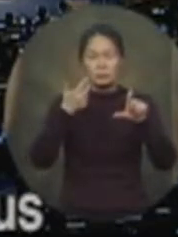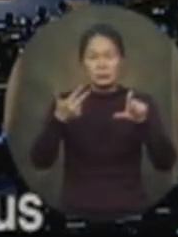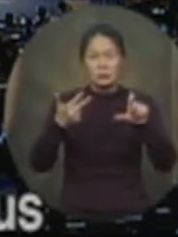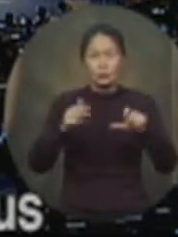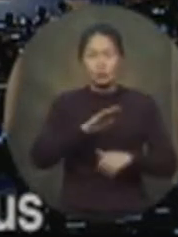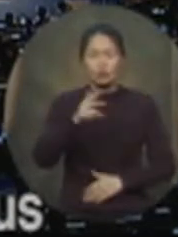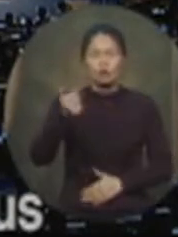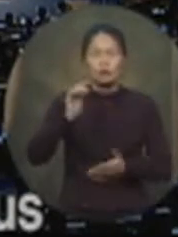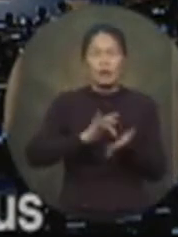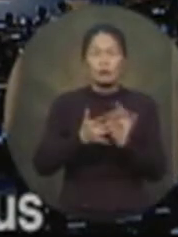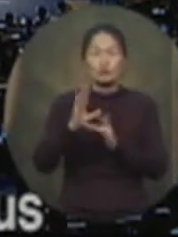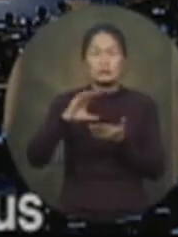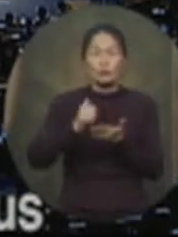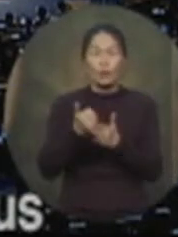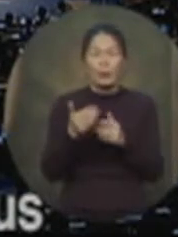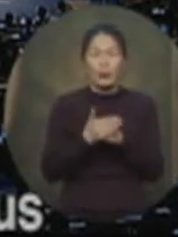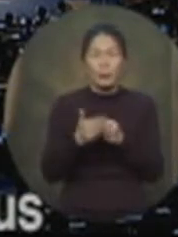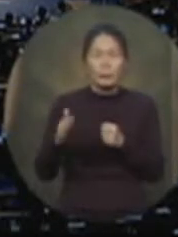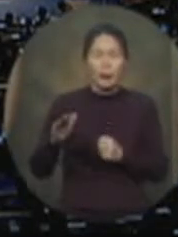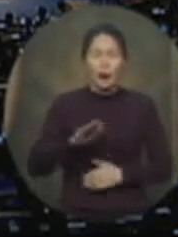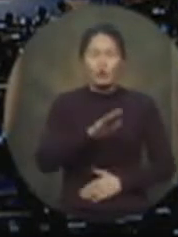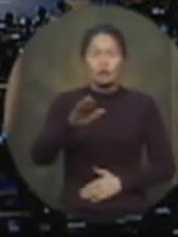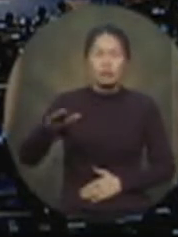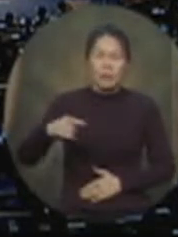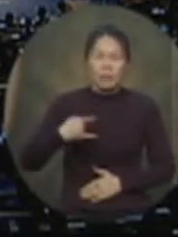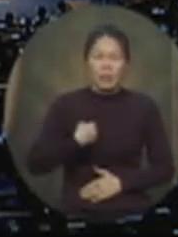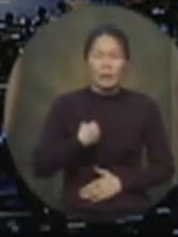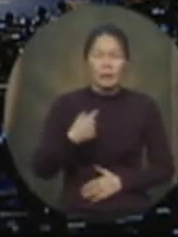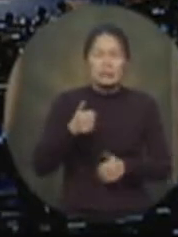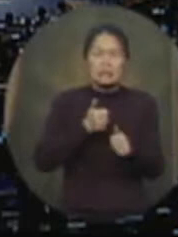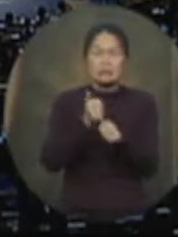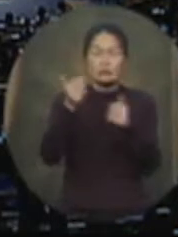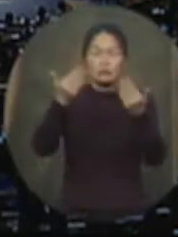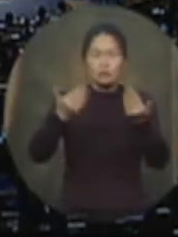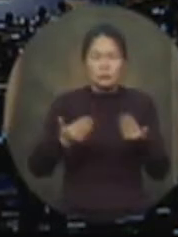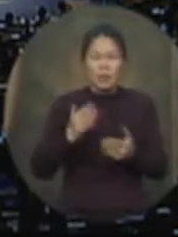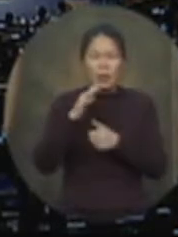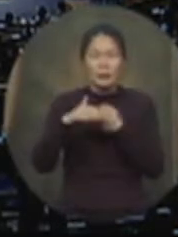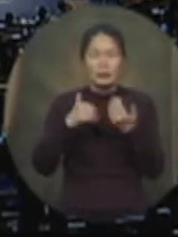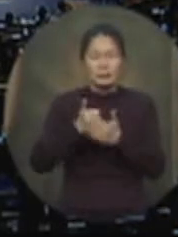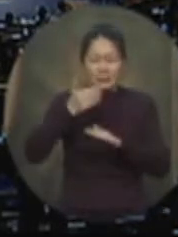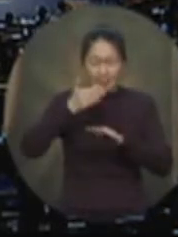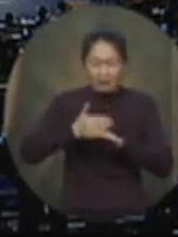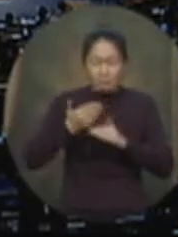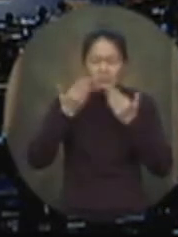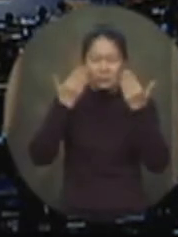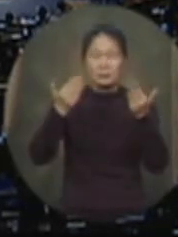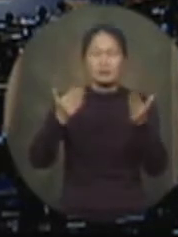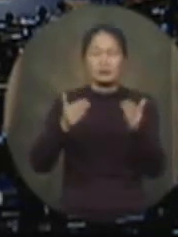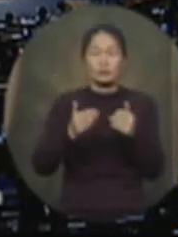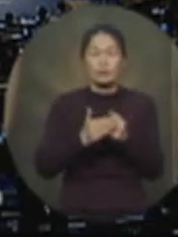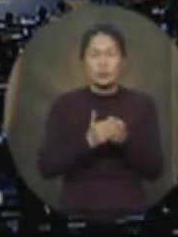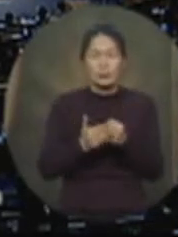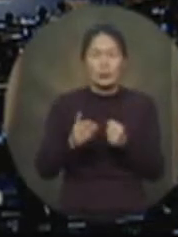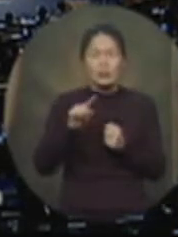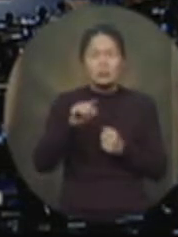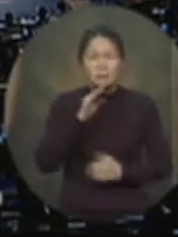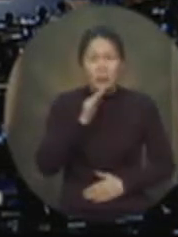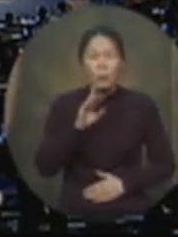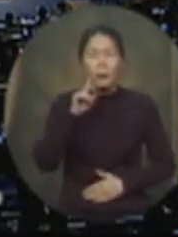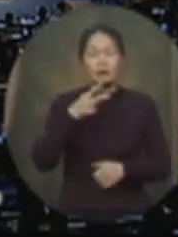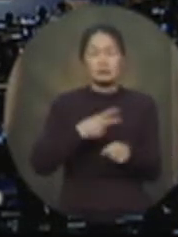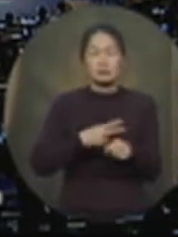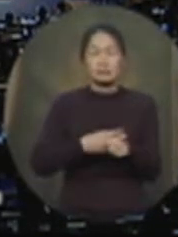주 예수 그리스도로 말미암아 우리에게 승리를 주시는 하나님께 감사한 오니 이게 사도 바울의